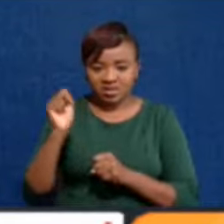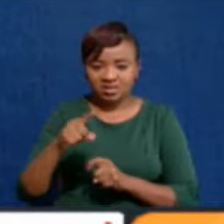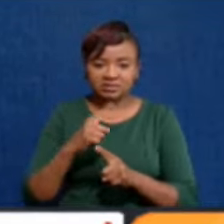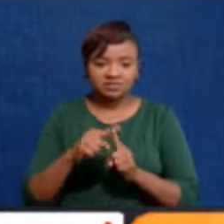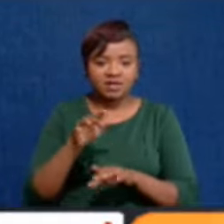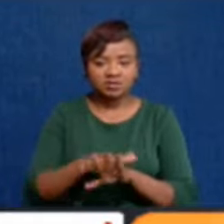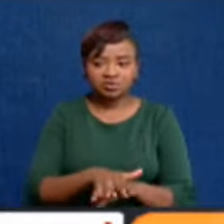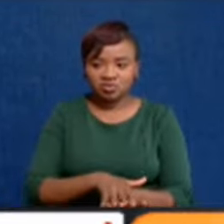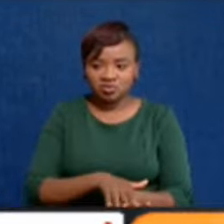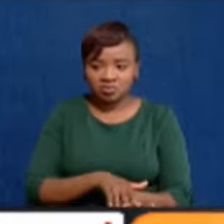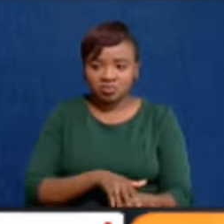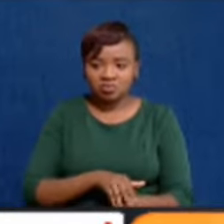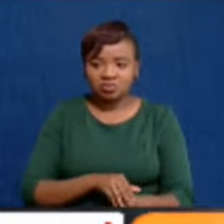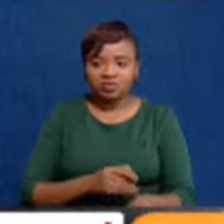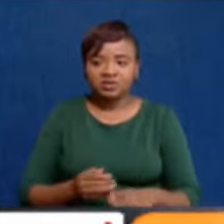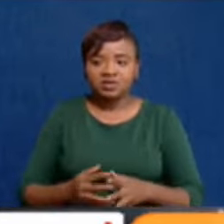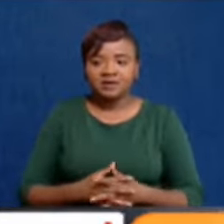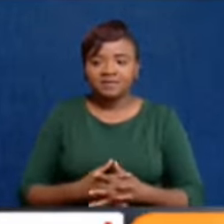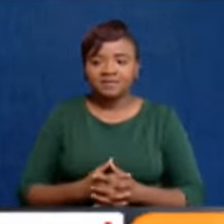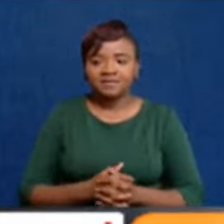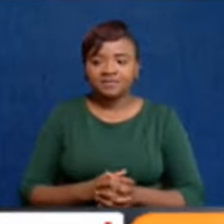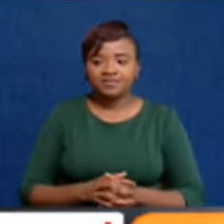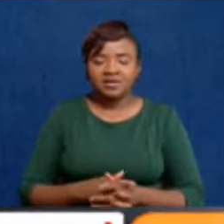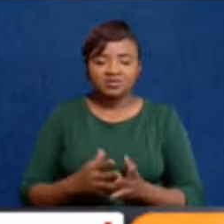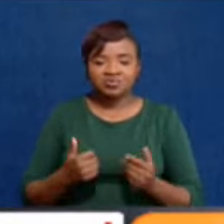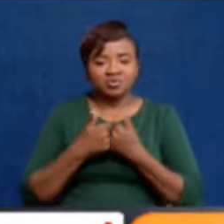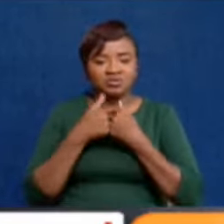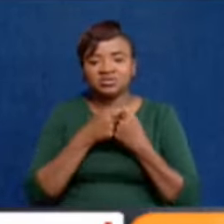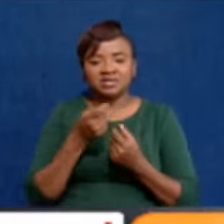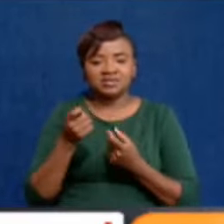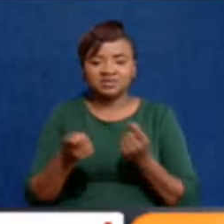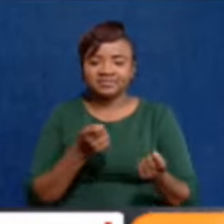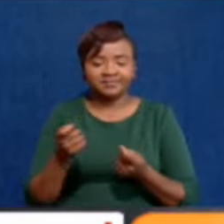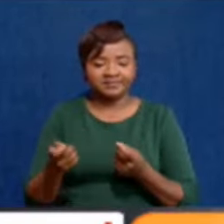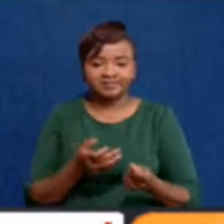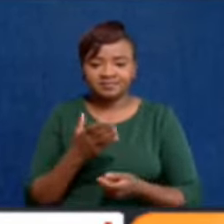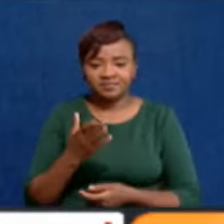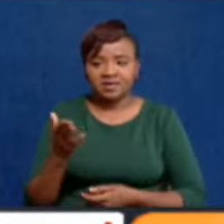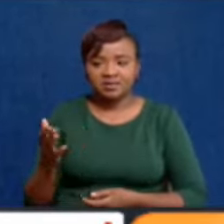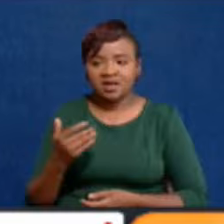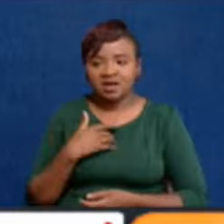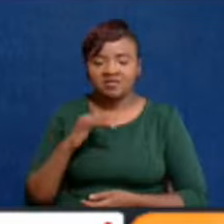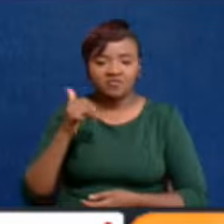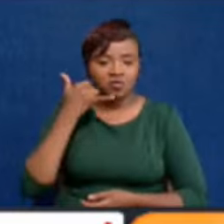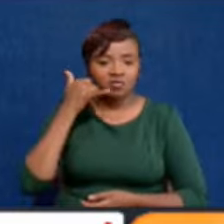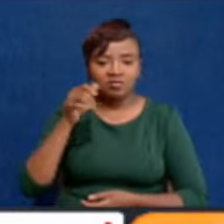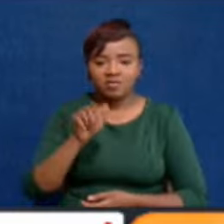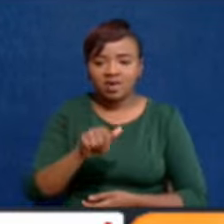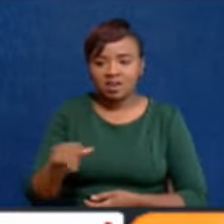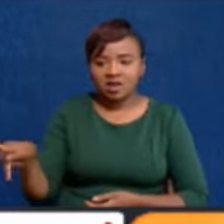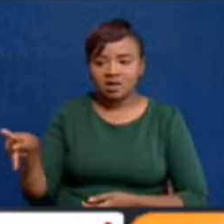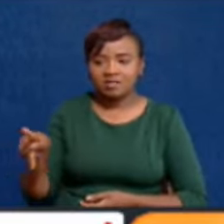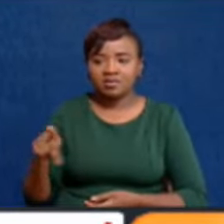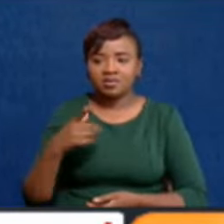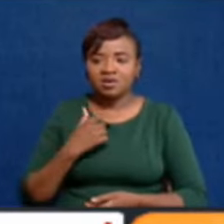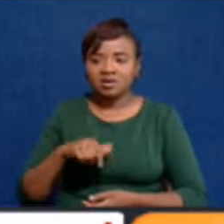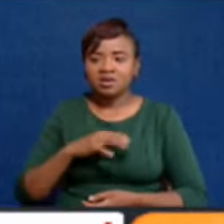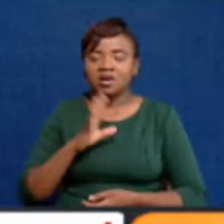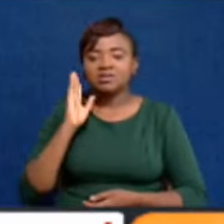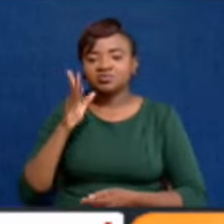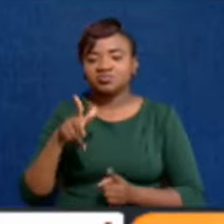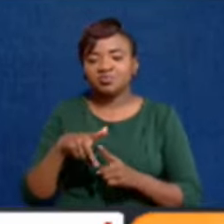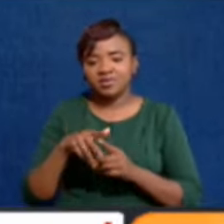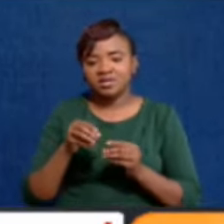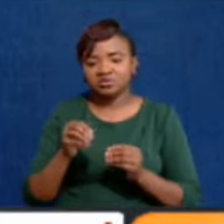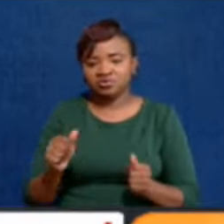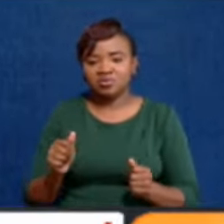slow, but currently is working. So the challenges was just on that mobile app, which we are going to sort it. It